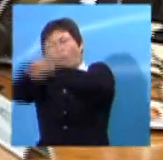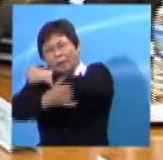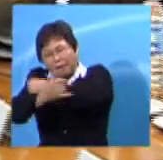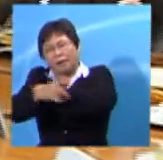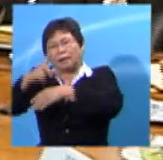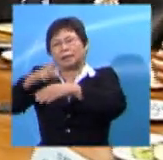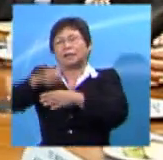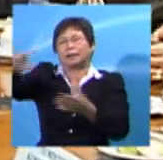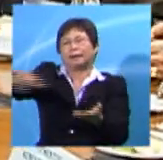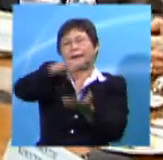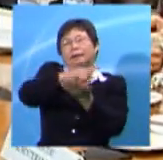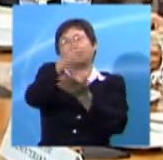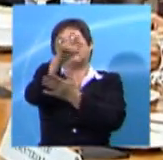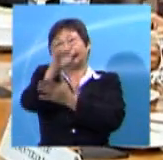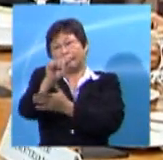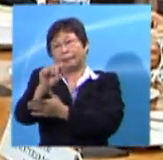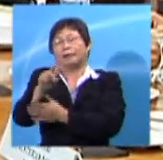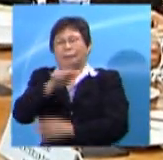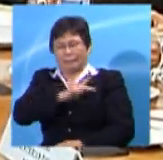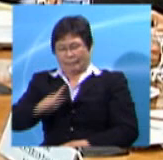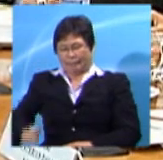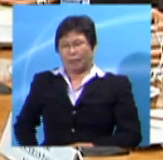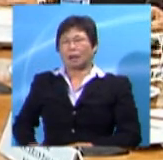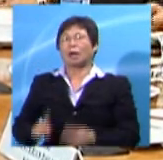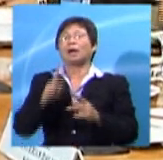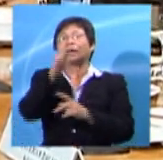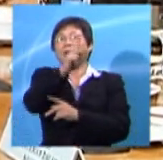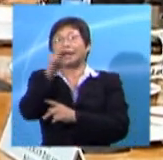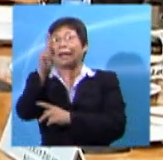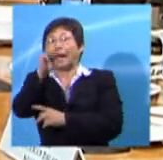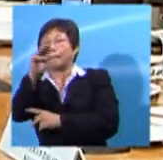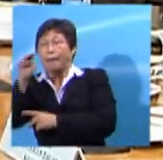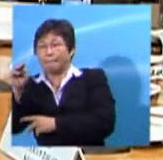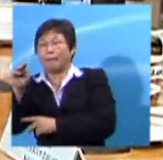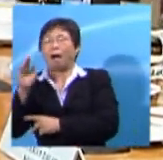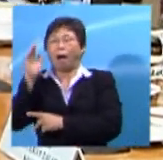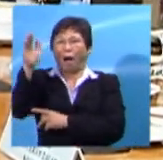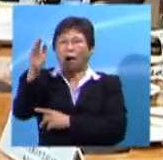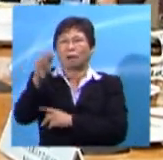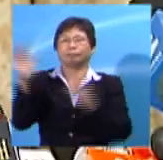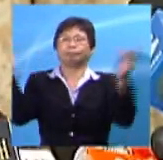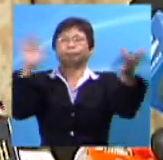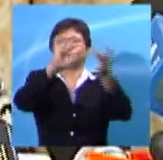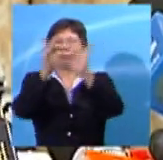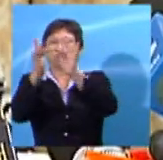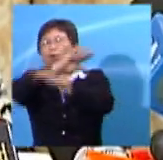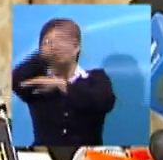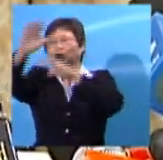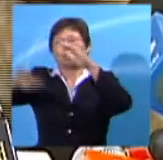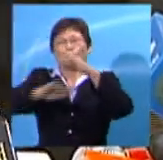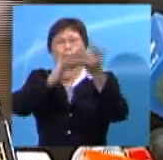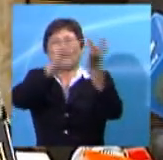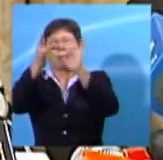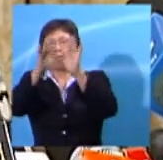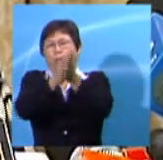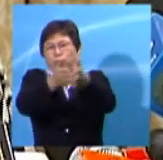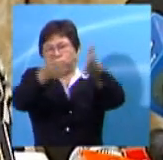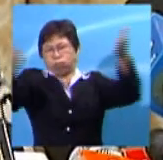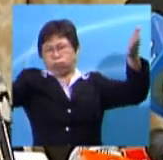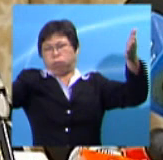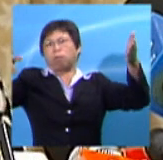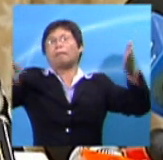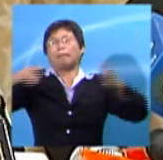di kli pihak Kementerian komunikasi dan multimedia akan mengkoordinasi segala perkara yang diperlukan pihak